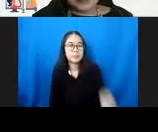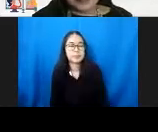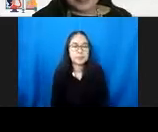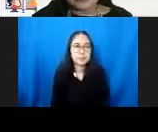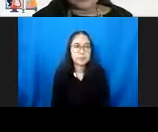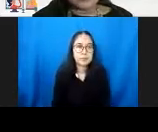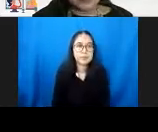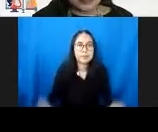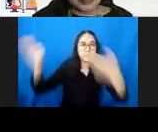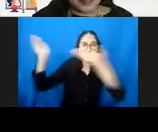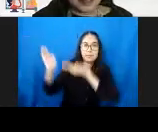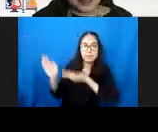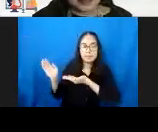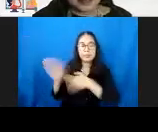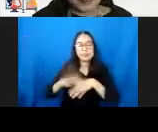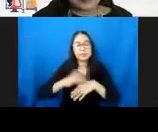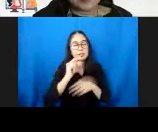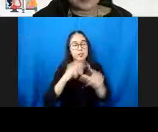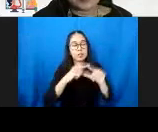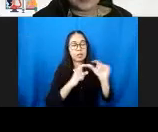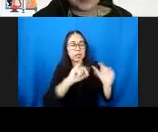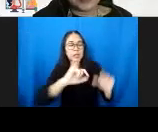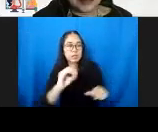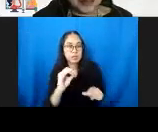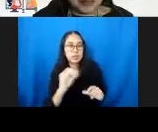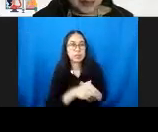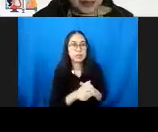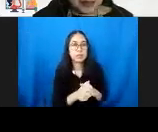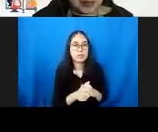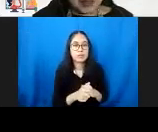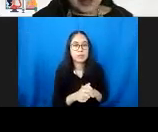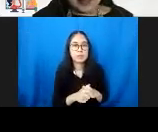inilah rasio dari slide berikutnya, tolong ya.